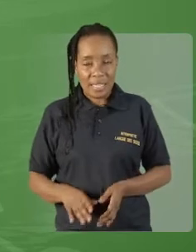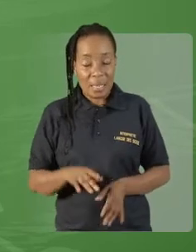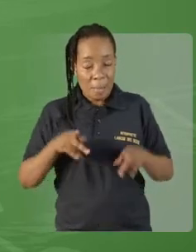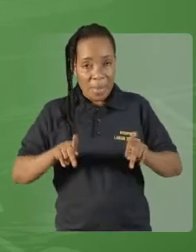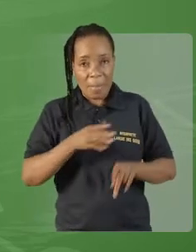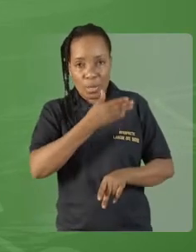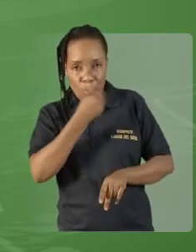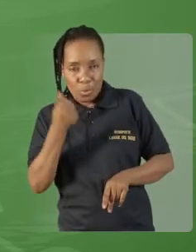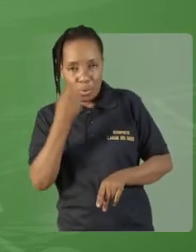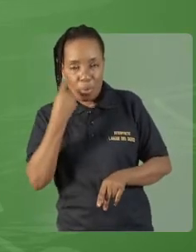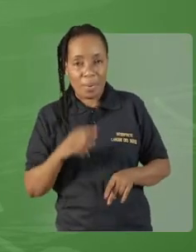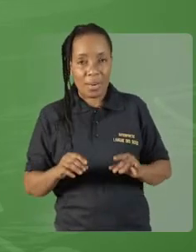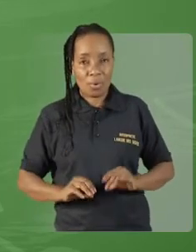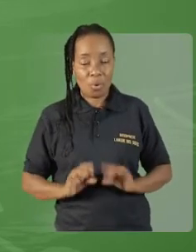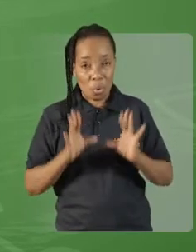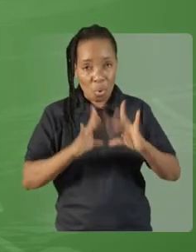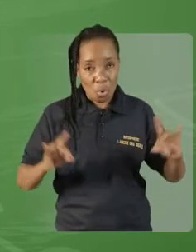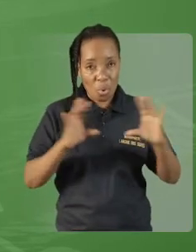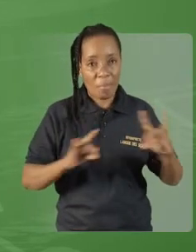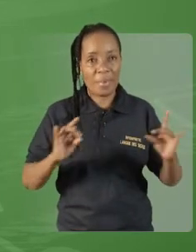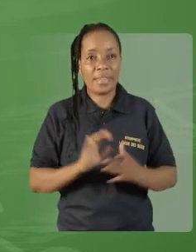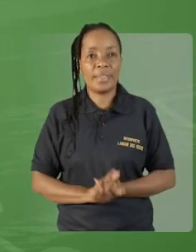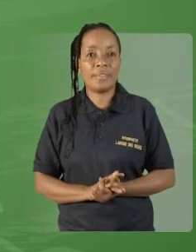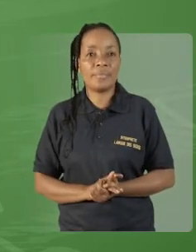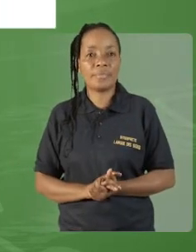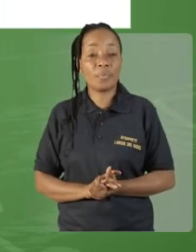Et le biologiste François Jacob,